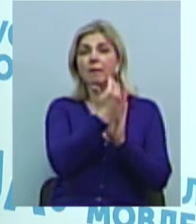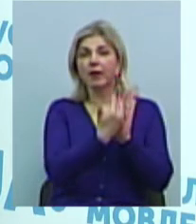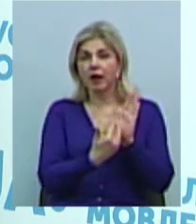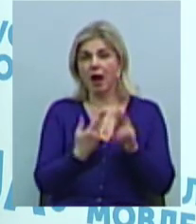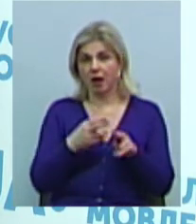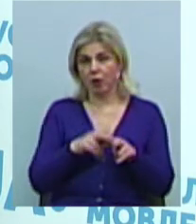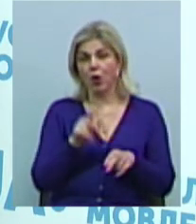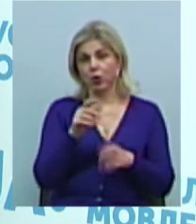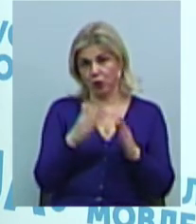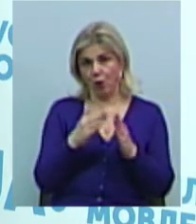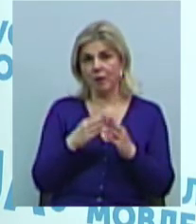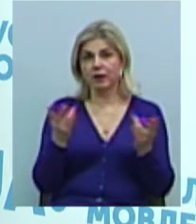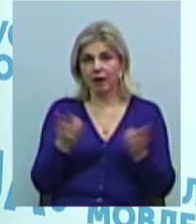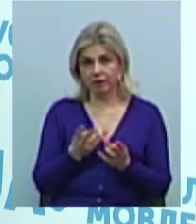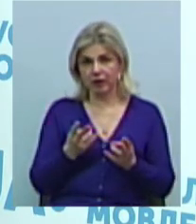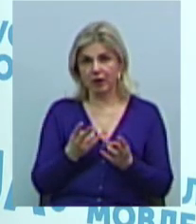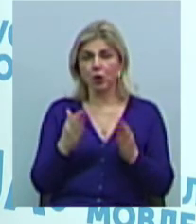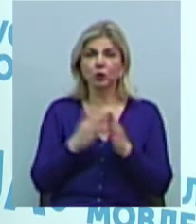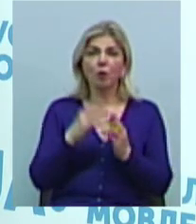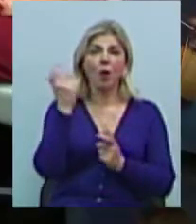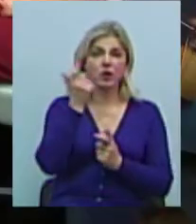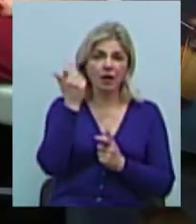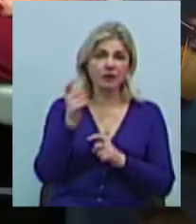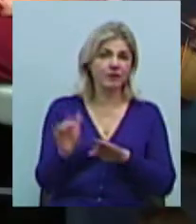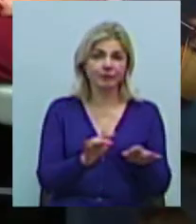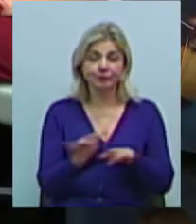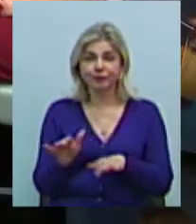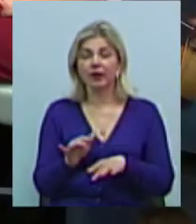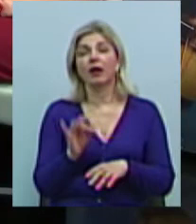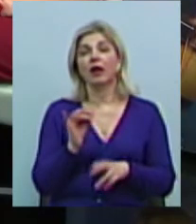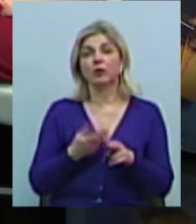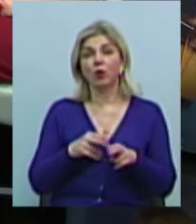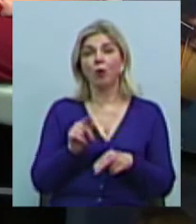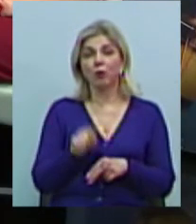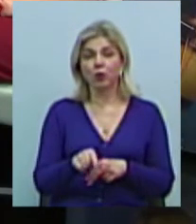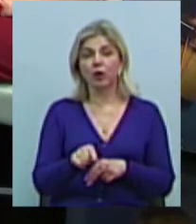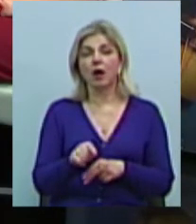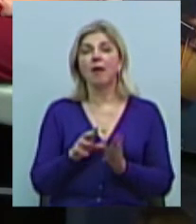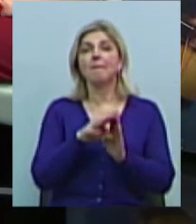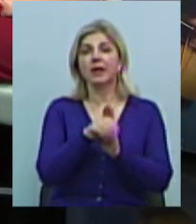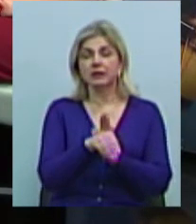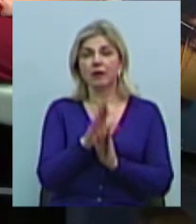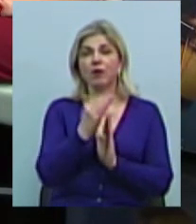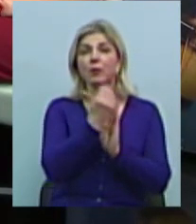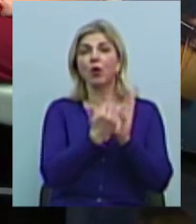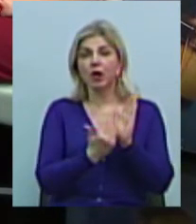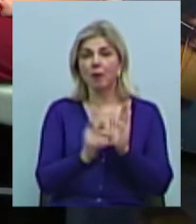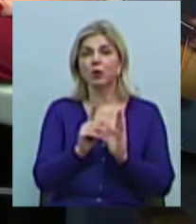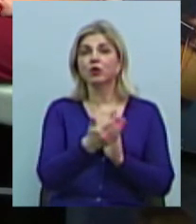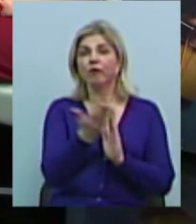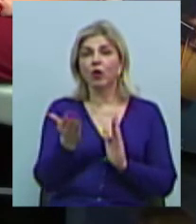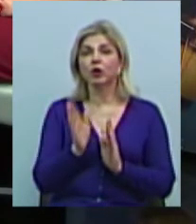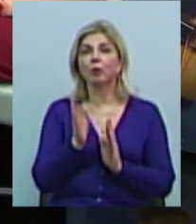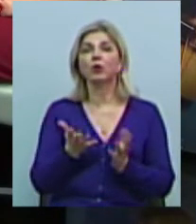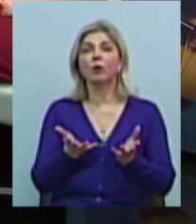їм вдома, приведені в домогосподарства. І тому ми внесли в програму, що вони будуть отримувати,